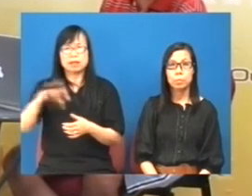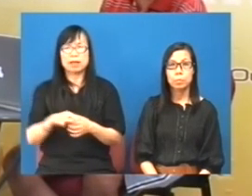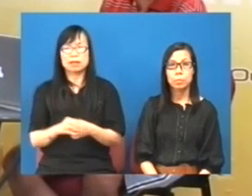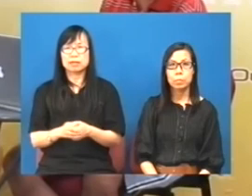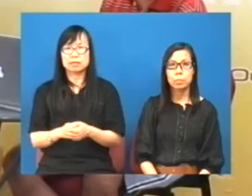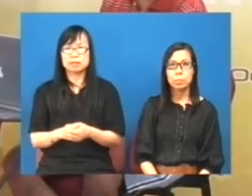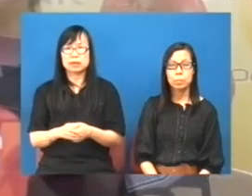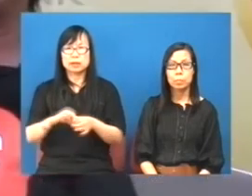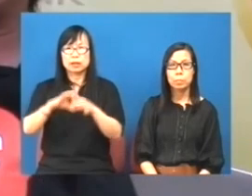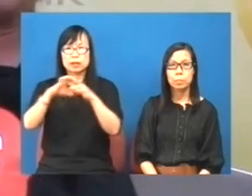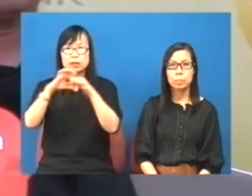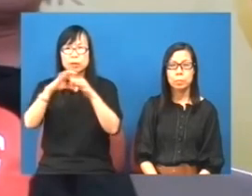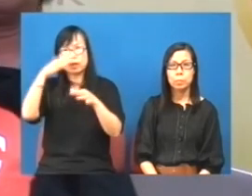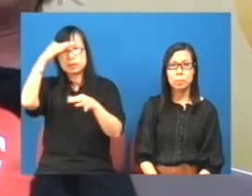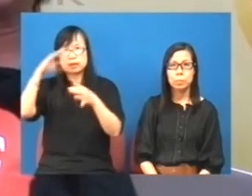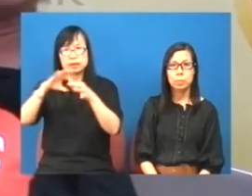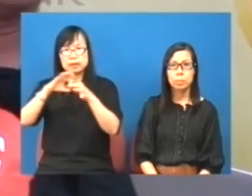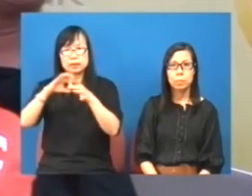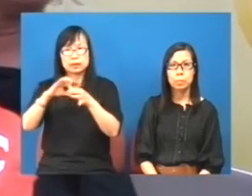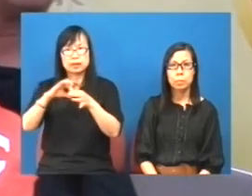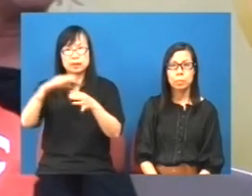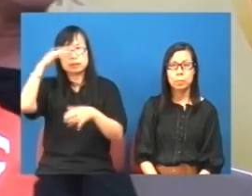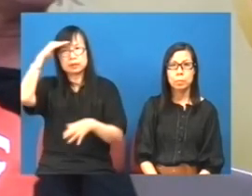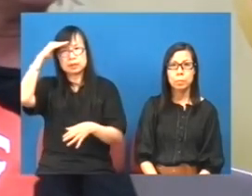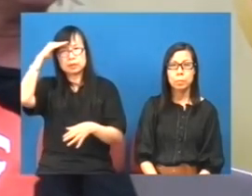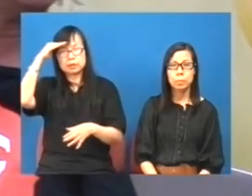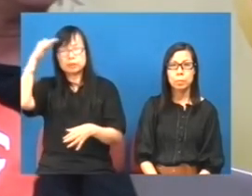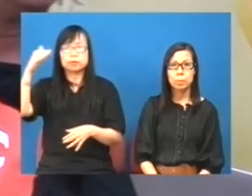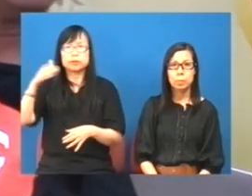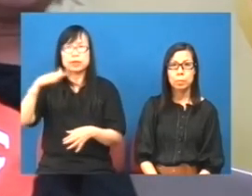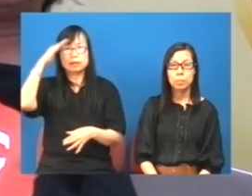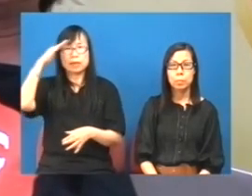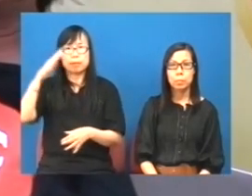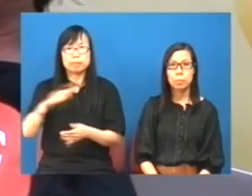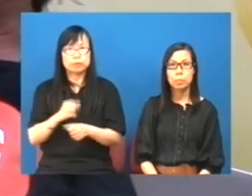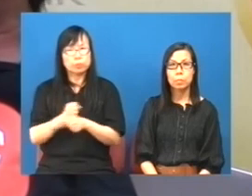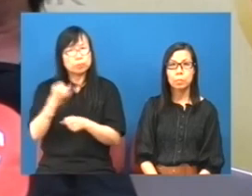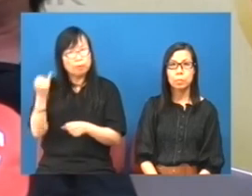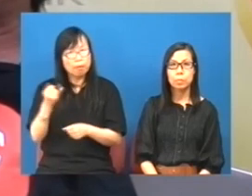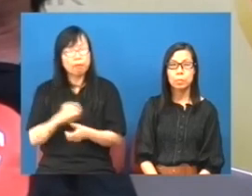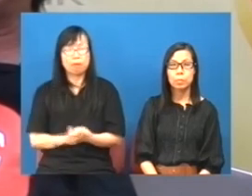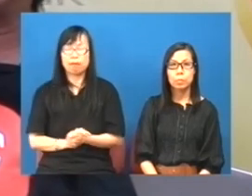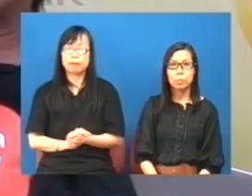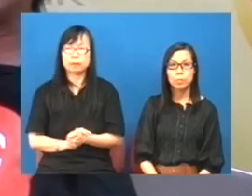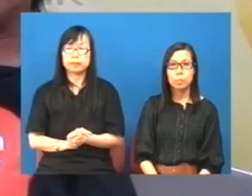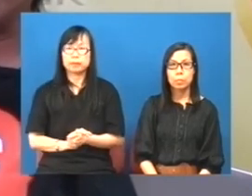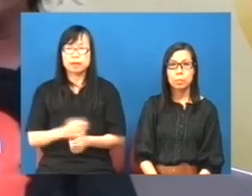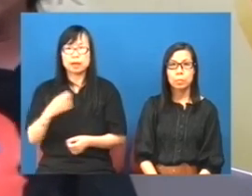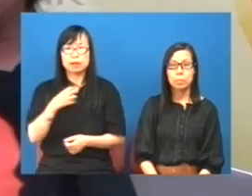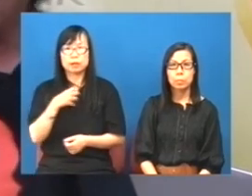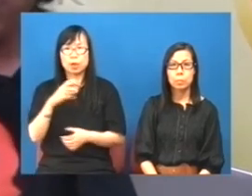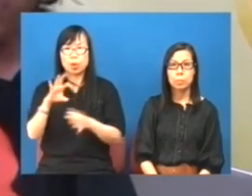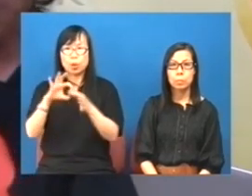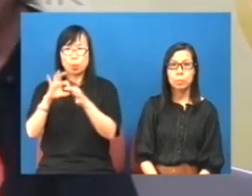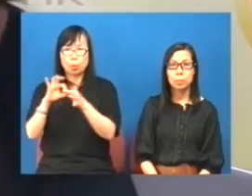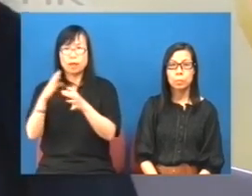為什麼關清協可以橫行香港警察動都不敢動是不是而有人覺得關清